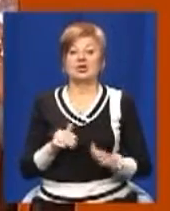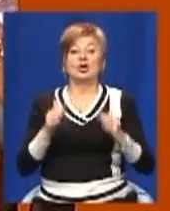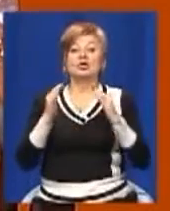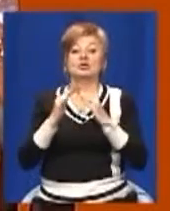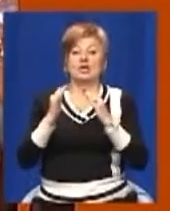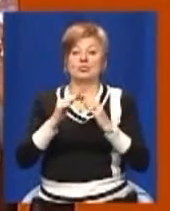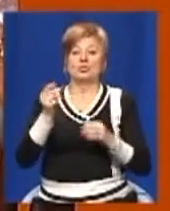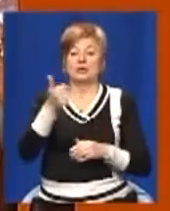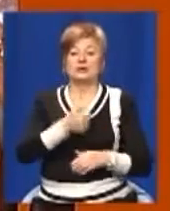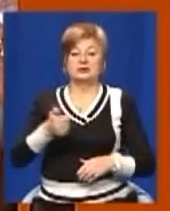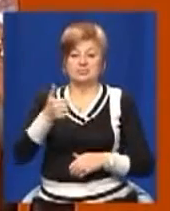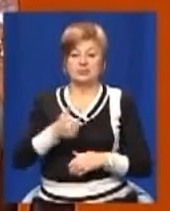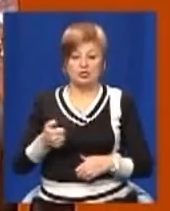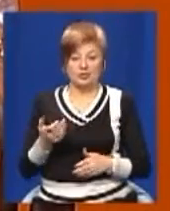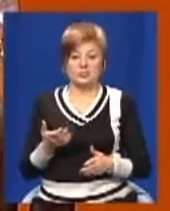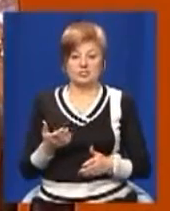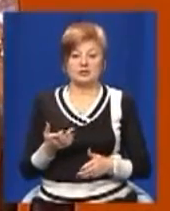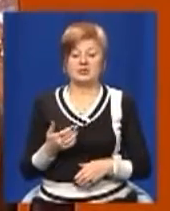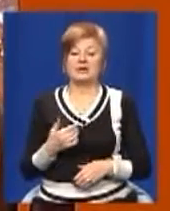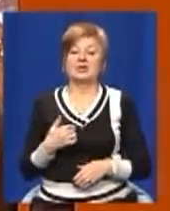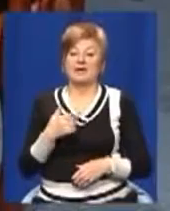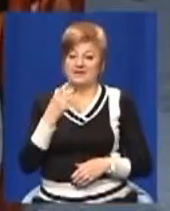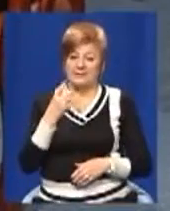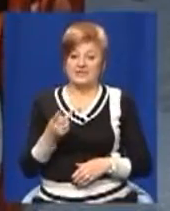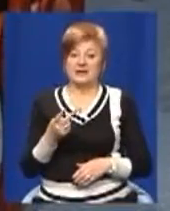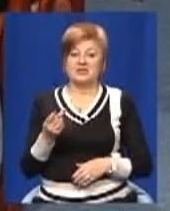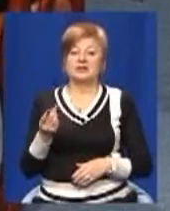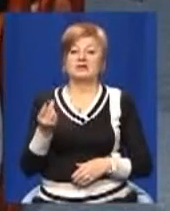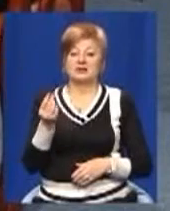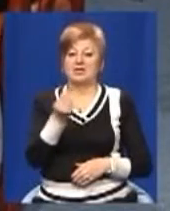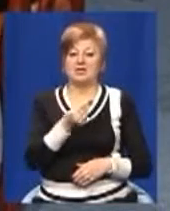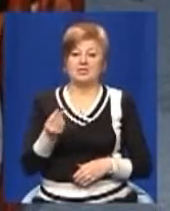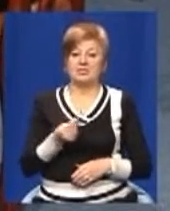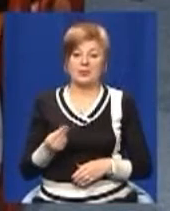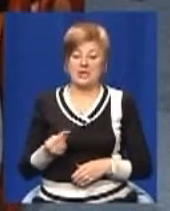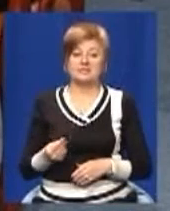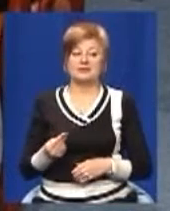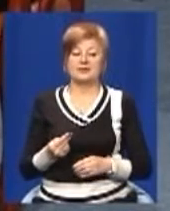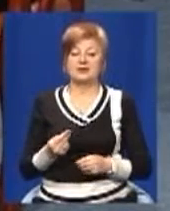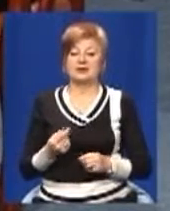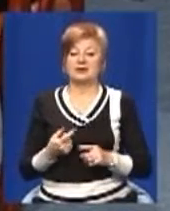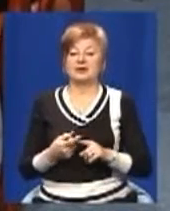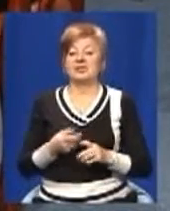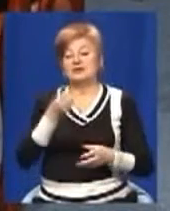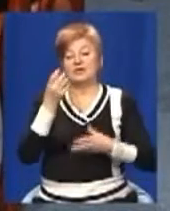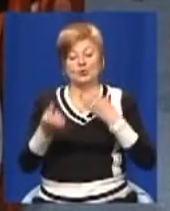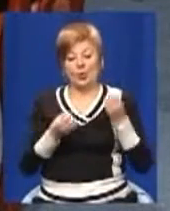було, коли козаки були, я знаю. Дуже, там розмальовували маки,